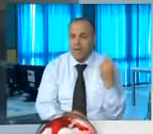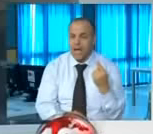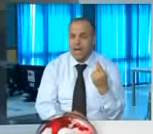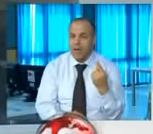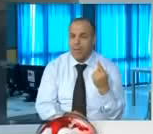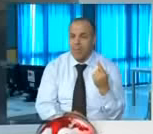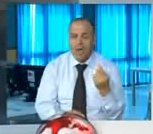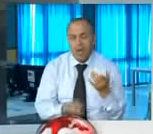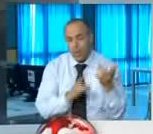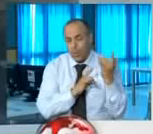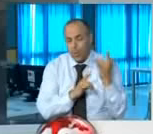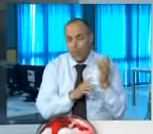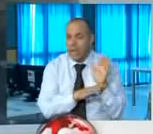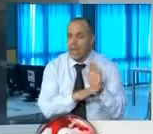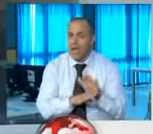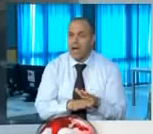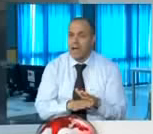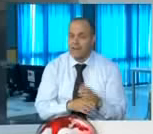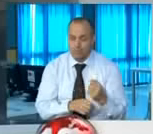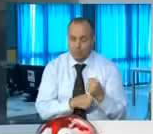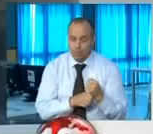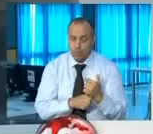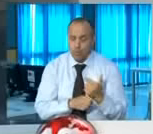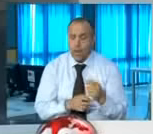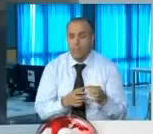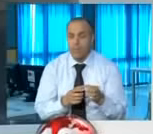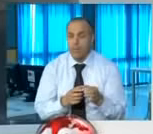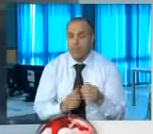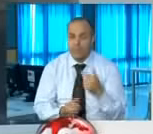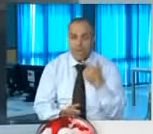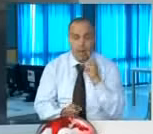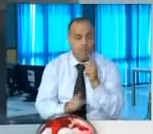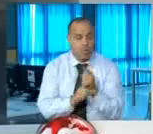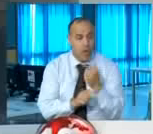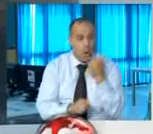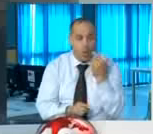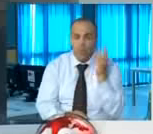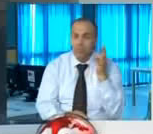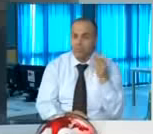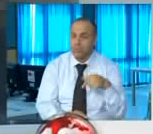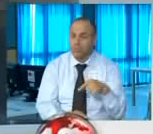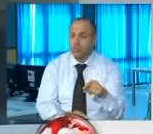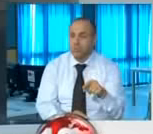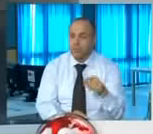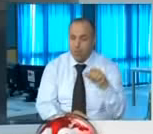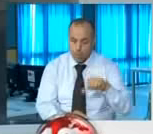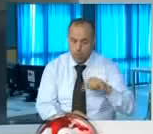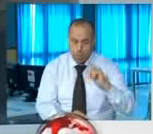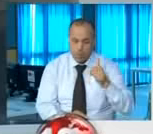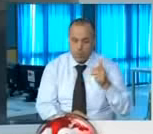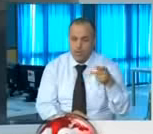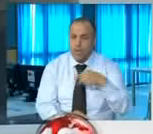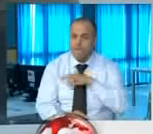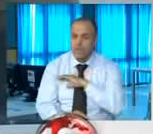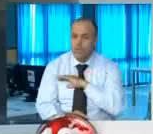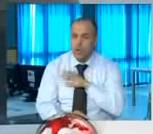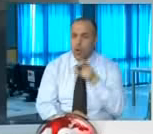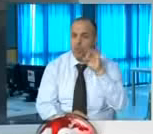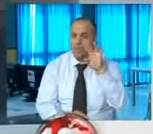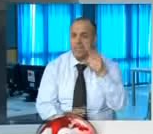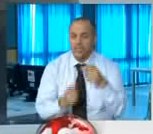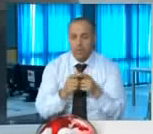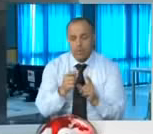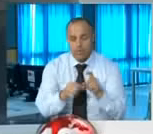تثمين التراث والحرص على تبنيه من طرف العموم. الملتقى الذي يتواصل اليوم وغدا حضره ممثلو 15